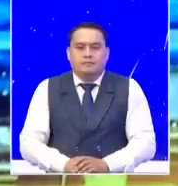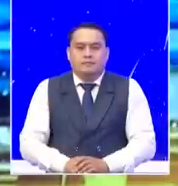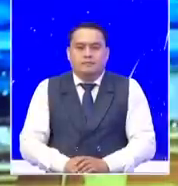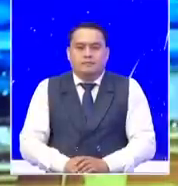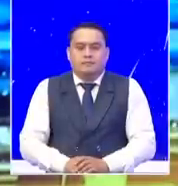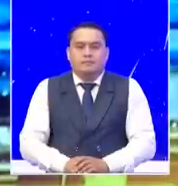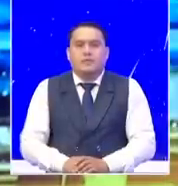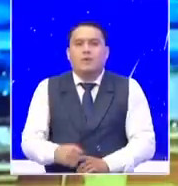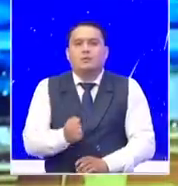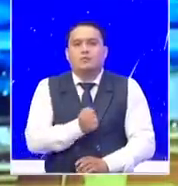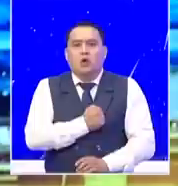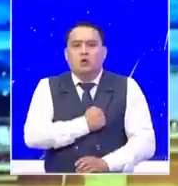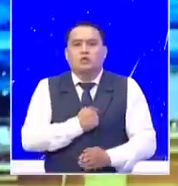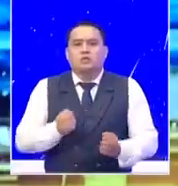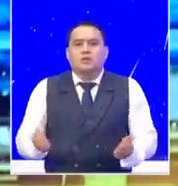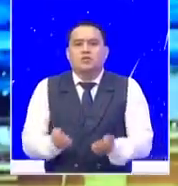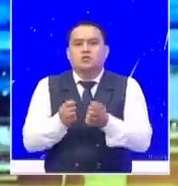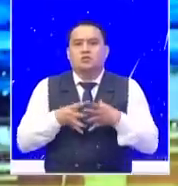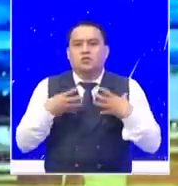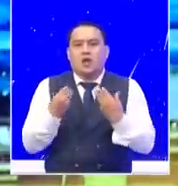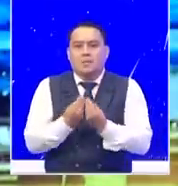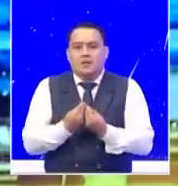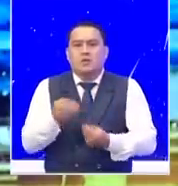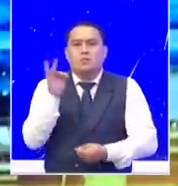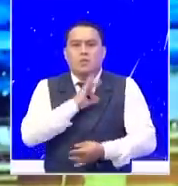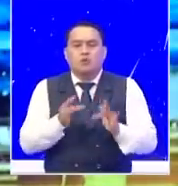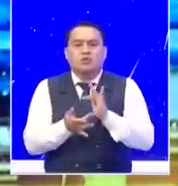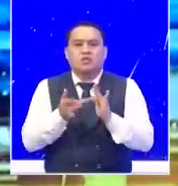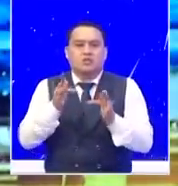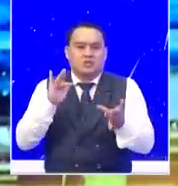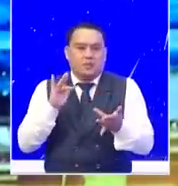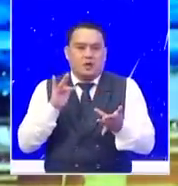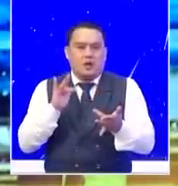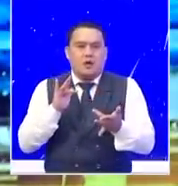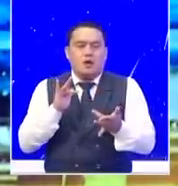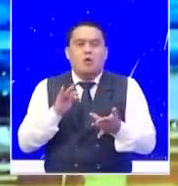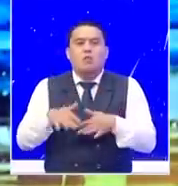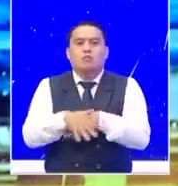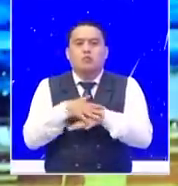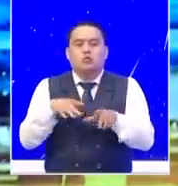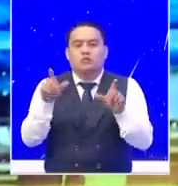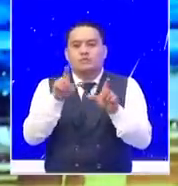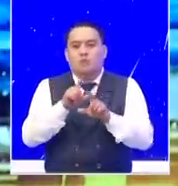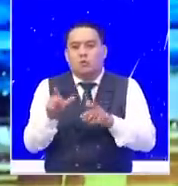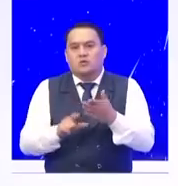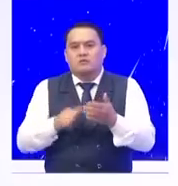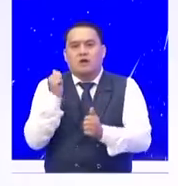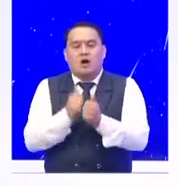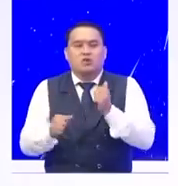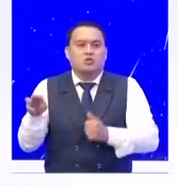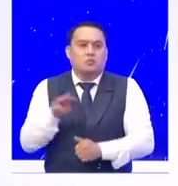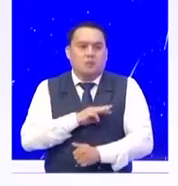Глубокую скорбь и поддержку семье Бисена Куранбека выражают пользователи социальных сетей. Проникновенные публикации всплывают буквально